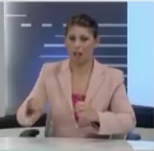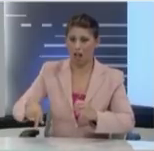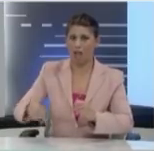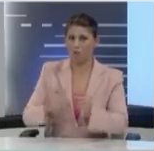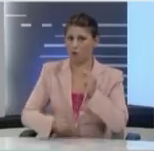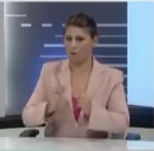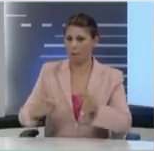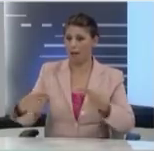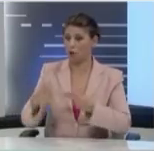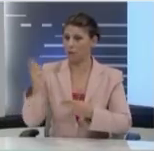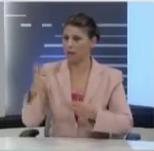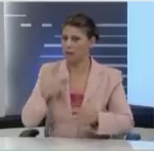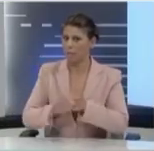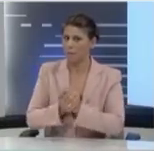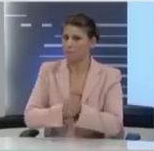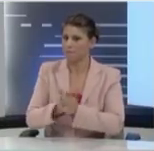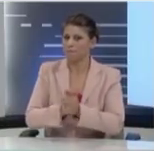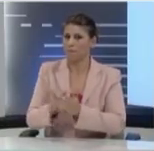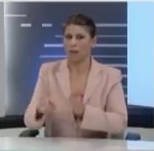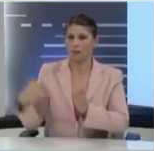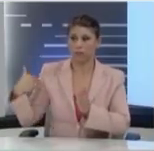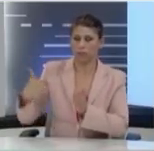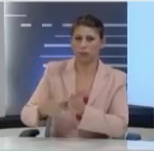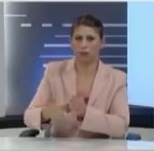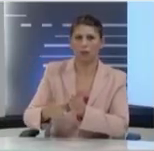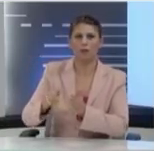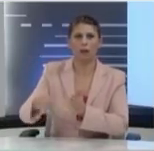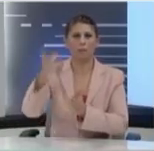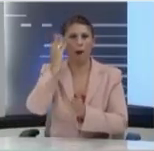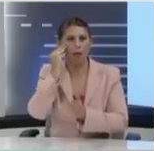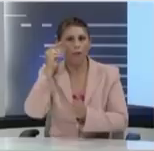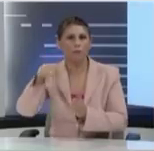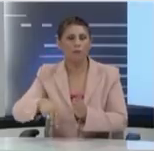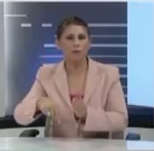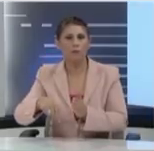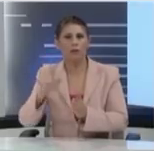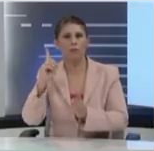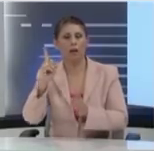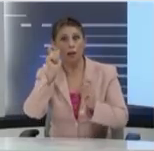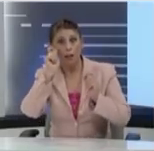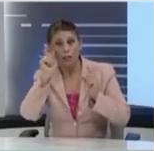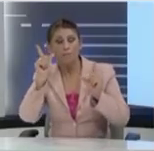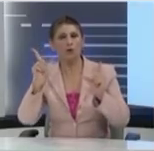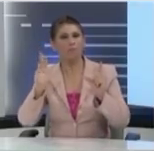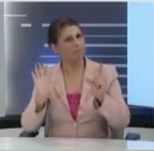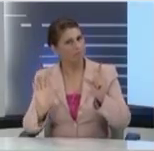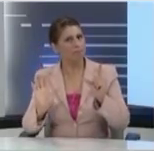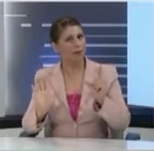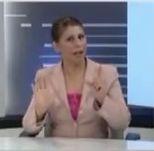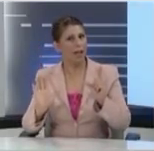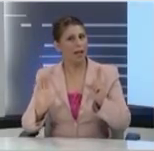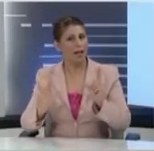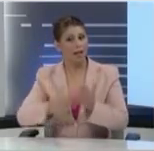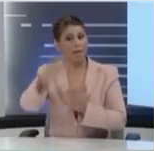περικοπές. Και όπως μάθαμε σήμερα από ένα εντυπωσιακό, θα έλεγα,